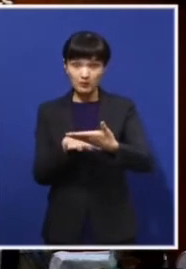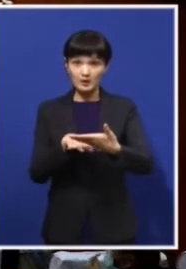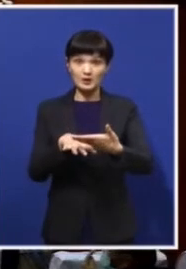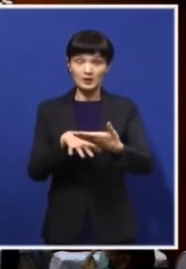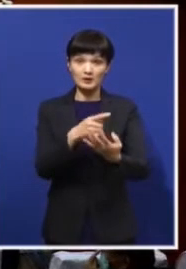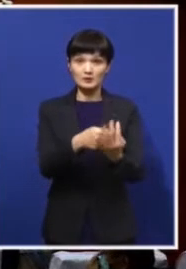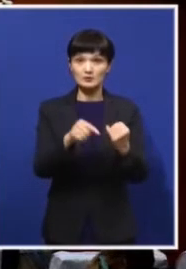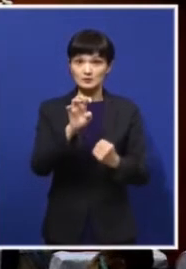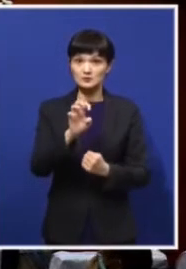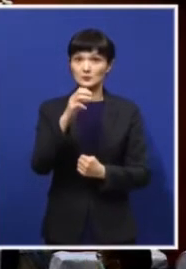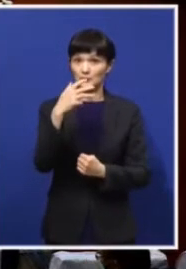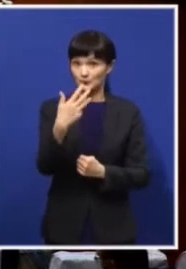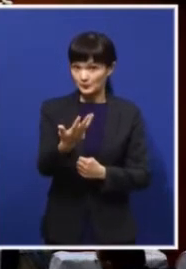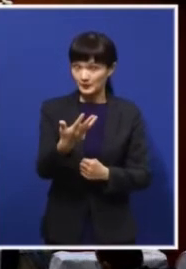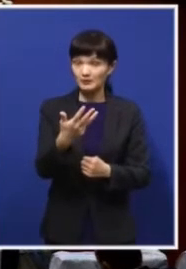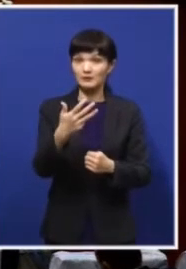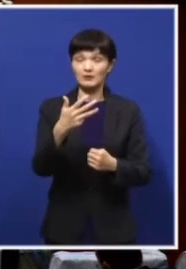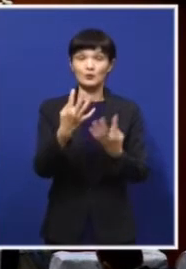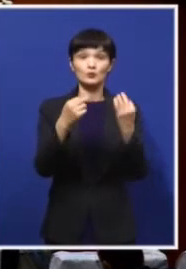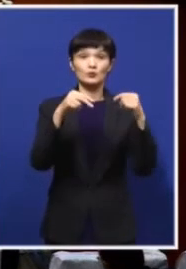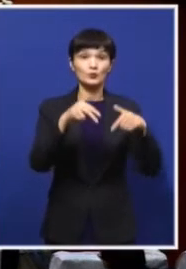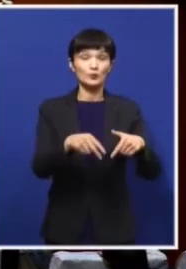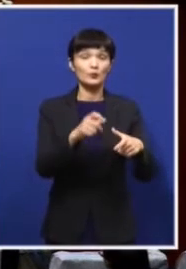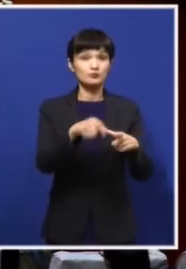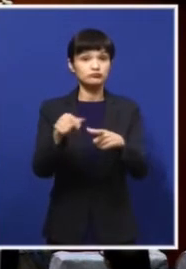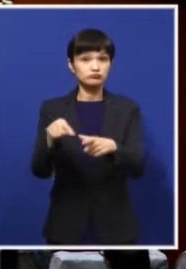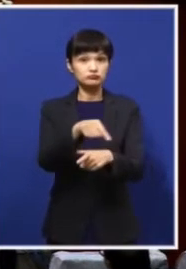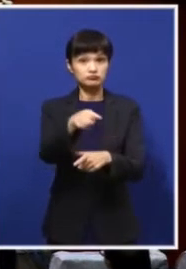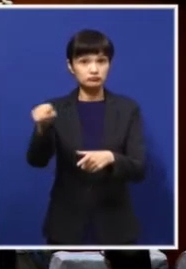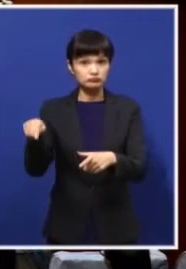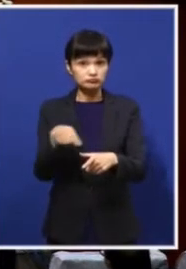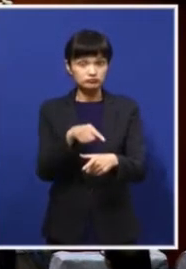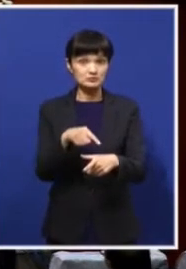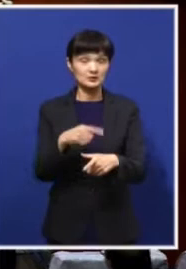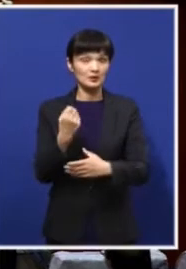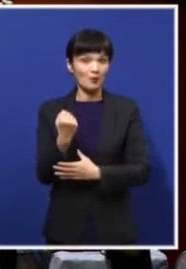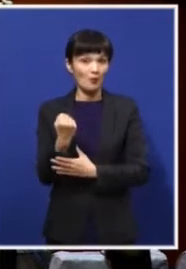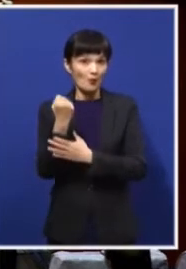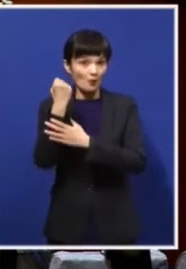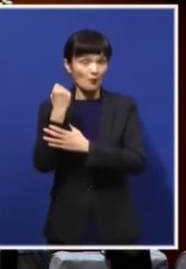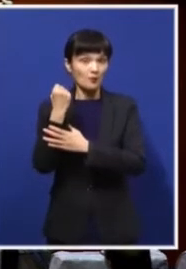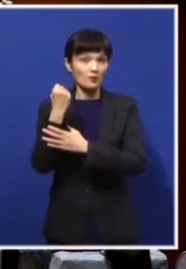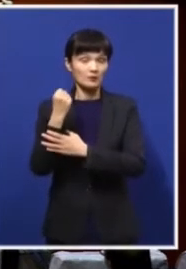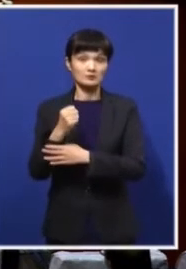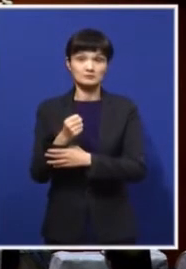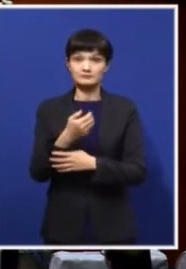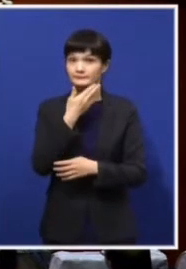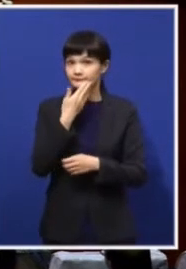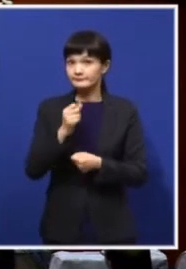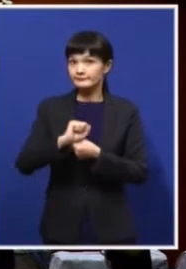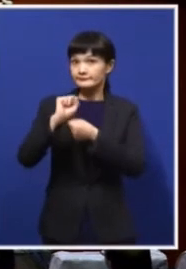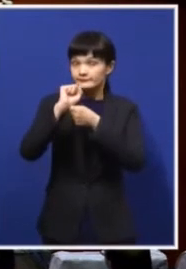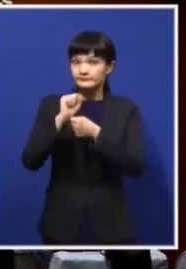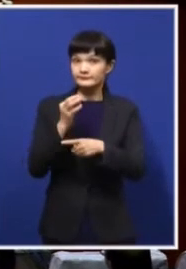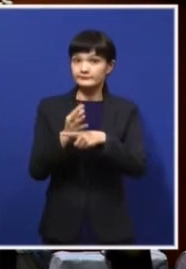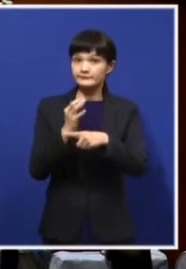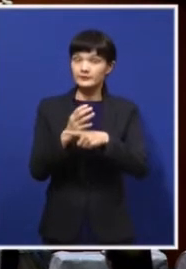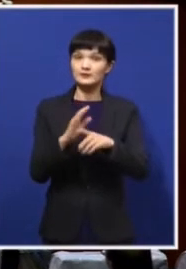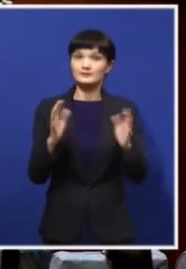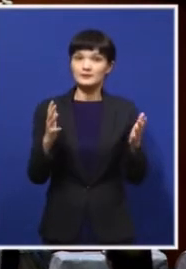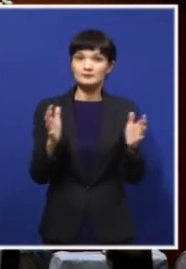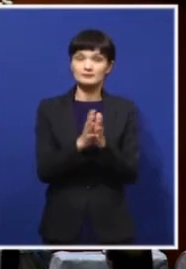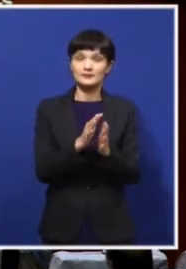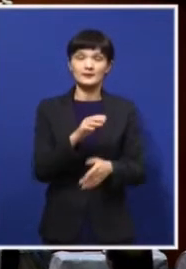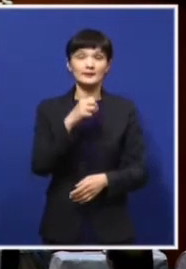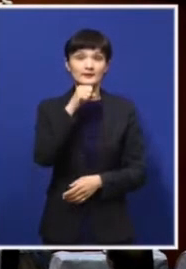付业者，在40家金融机构的力挺下，然后这个加码优惠合计预算金额为